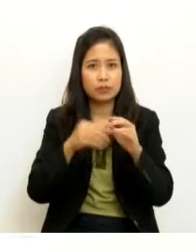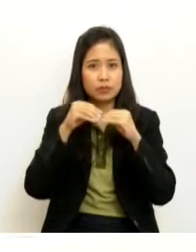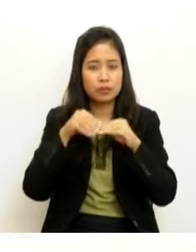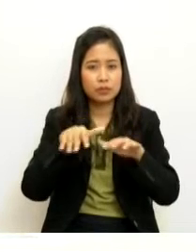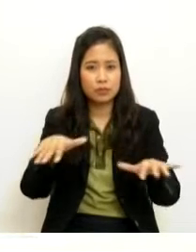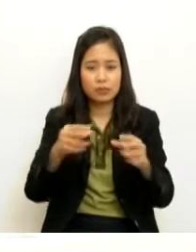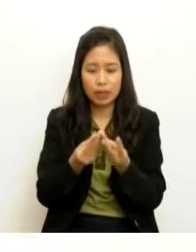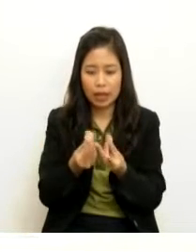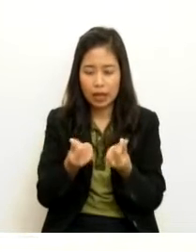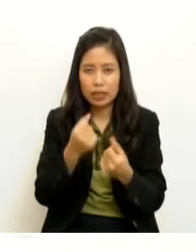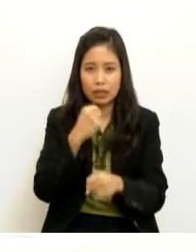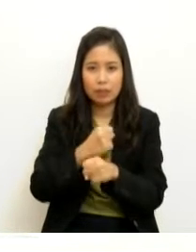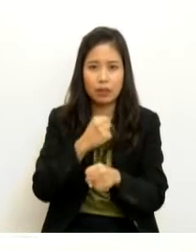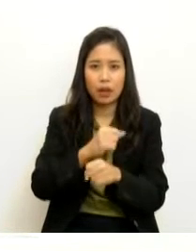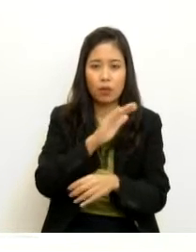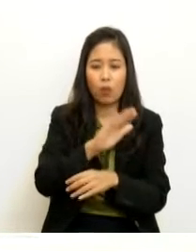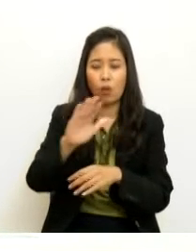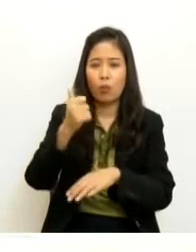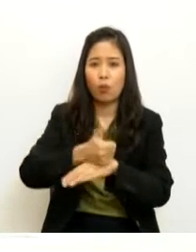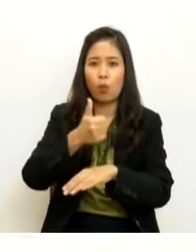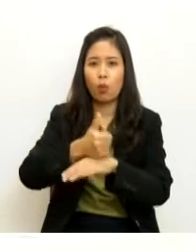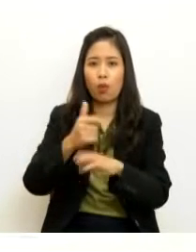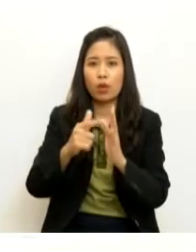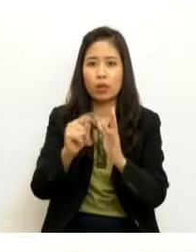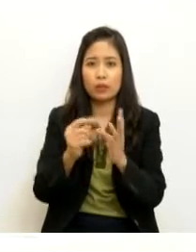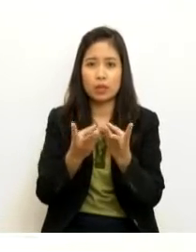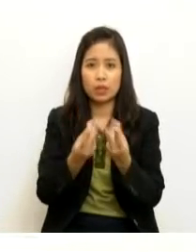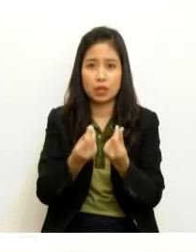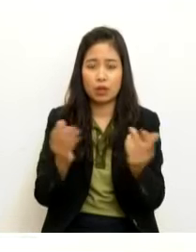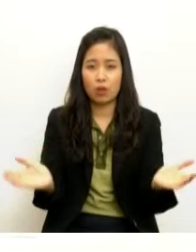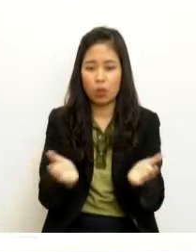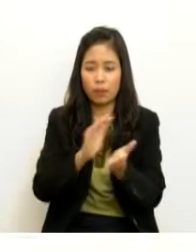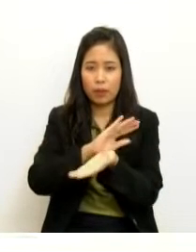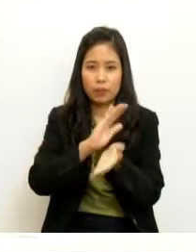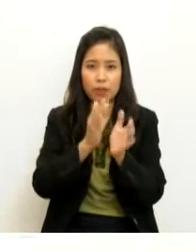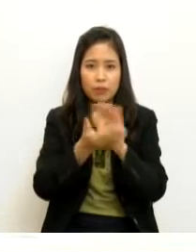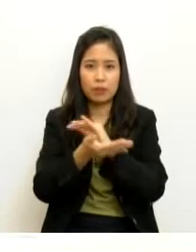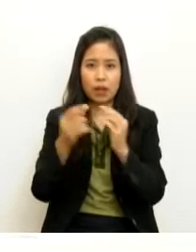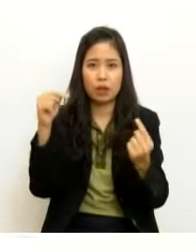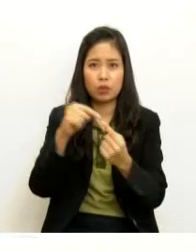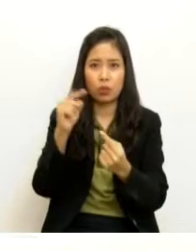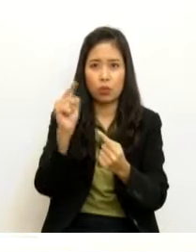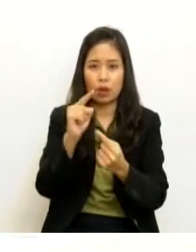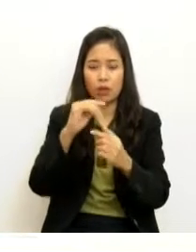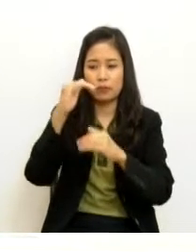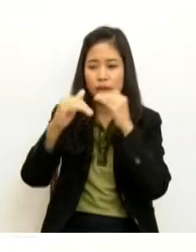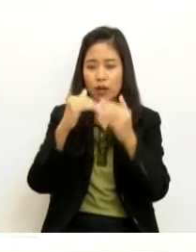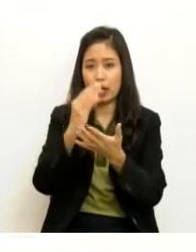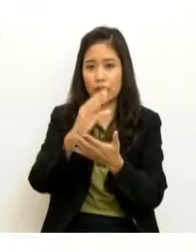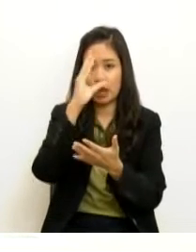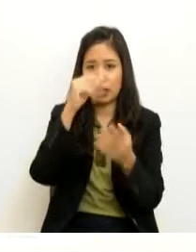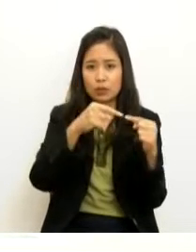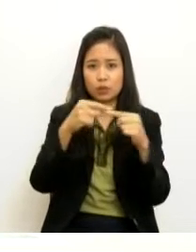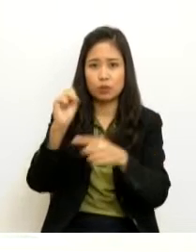เอียดในการปฏิบัติของท่านผู้อำนวยการสำนักงานเขตเพื่อรองรับการเปลี่ยนแปลงในเรื่องโอกาสทางการศึกษาสู่สปท